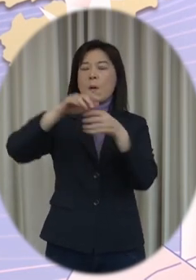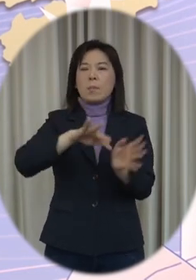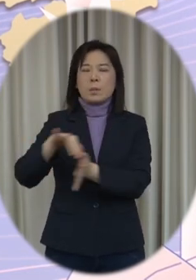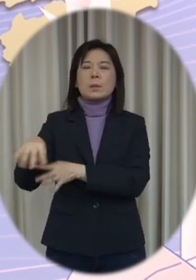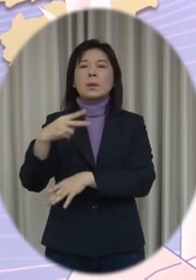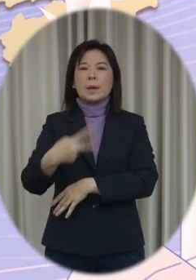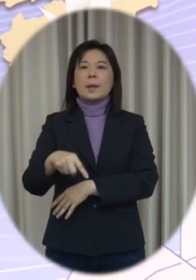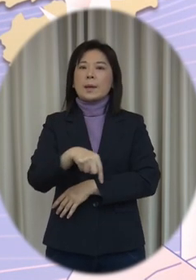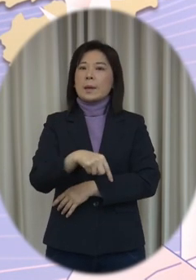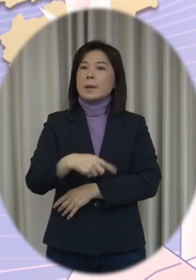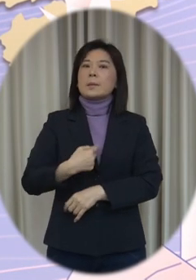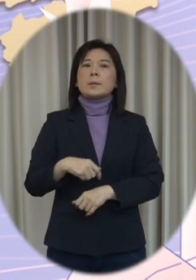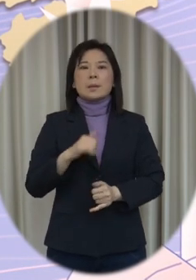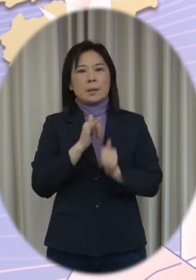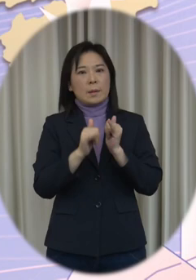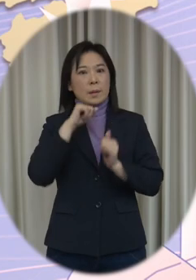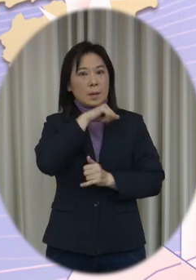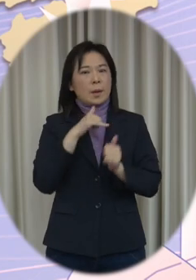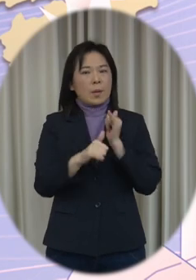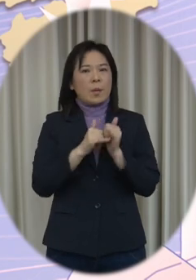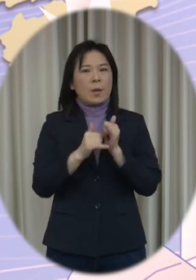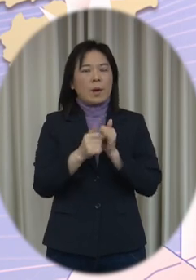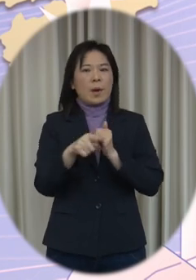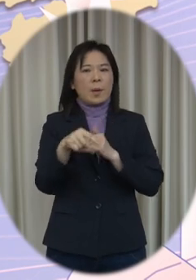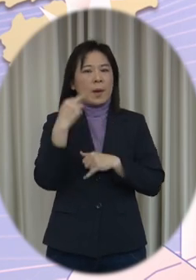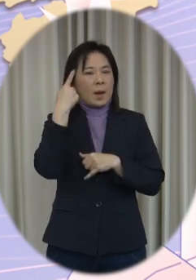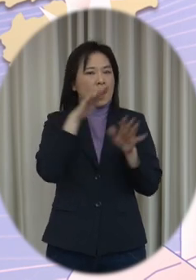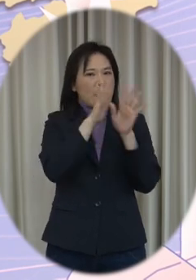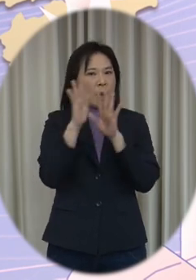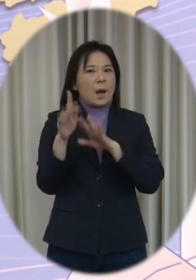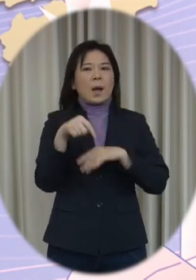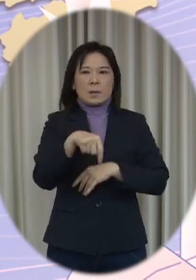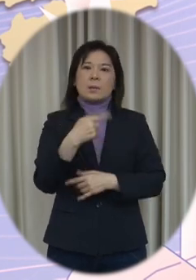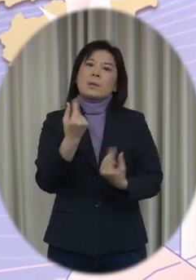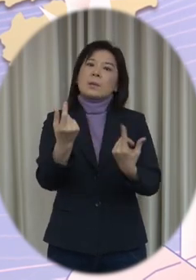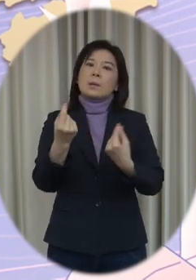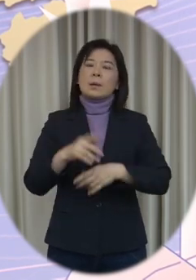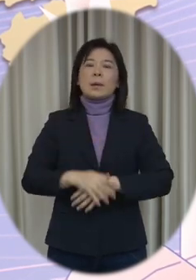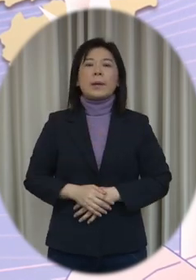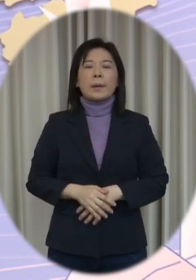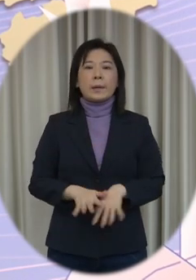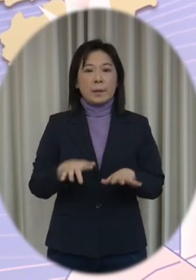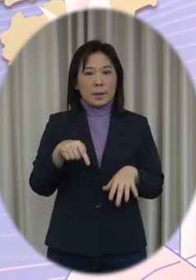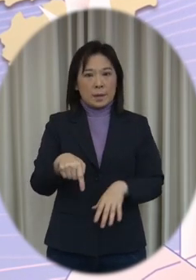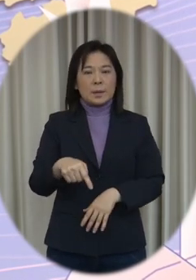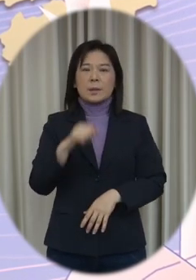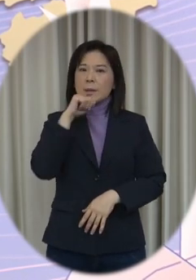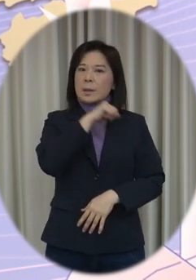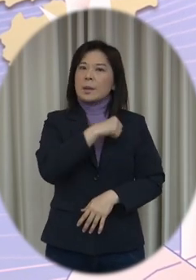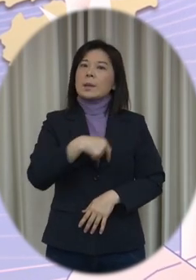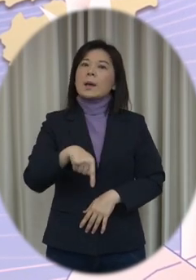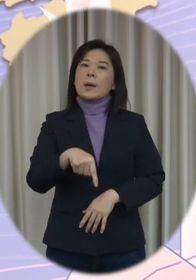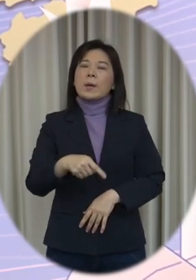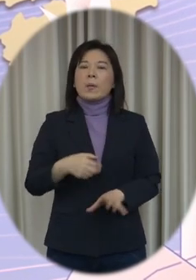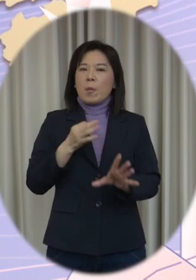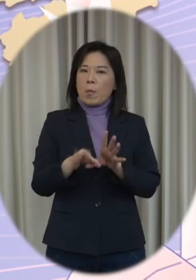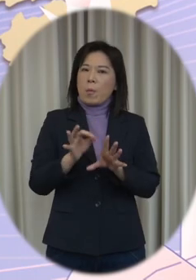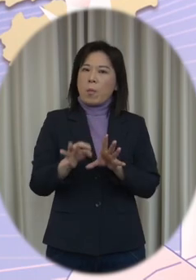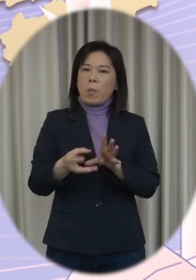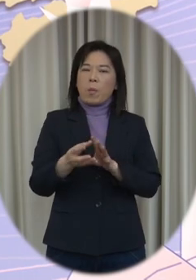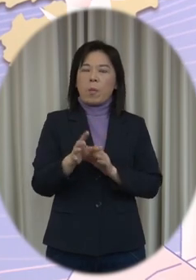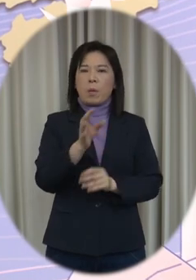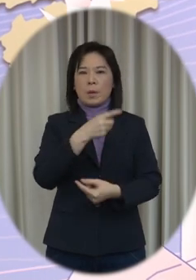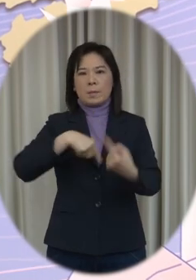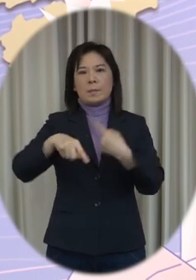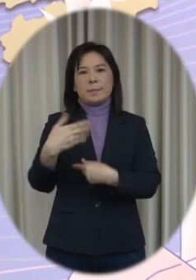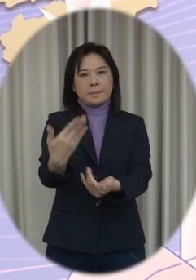无数台湾人民的深厚情谊。今天我们要将这份来自台湾的善心转交给日